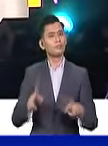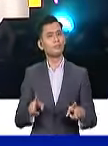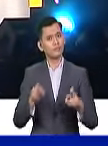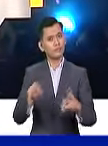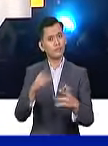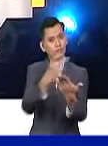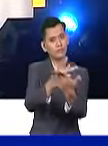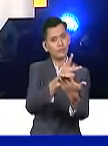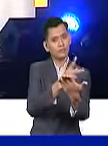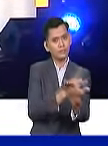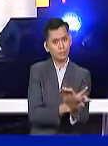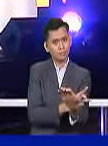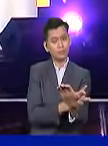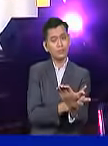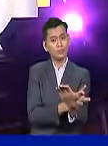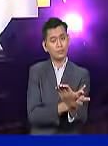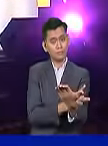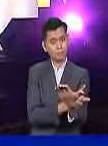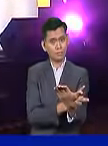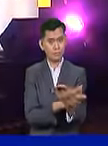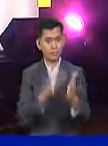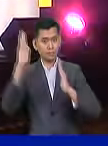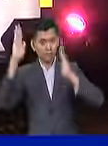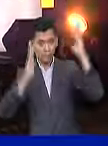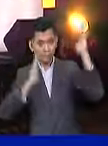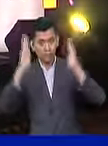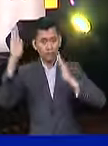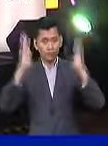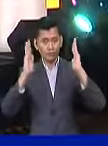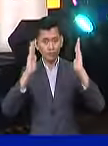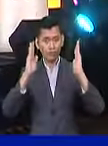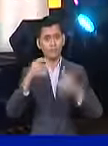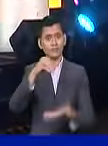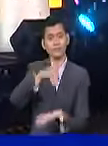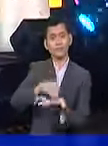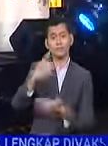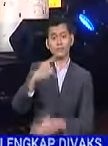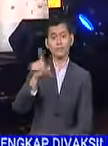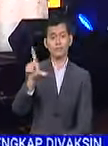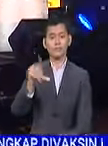kursus infeksi myokardium akut kebangsaan ke-11 di Ibu Negara.